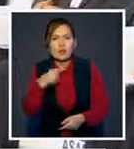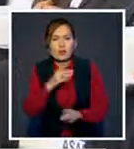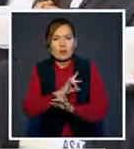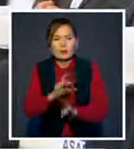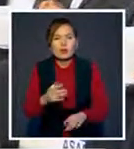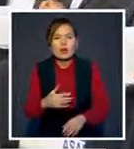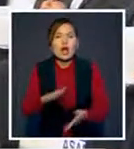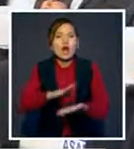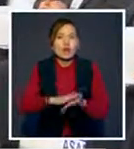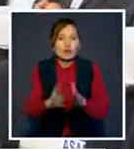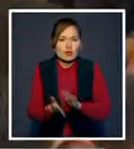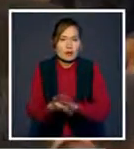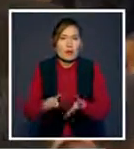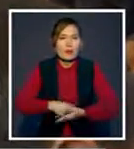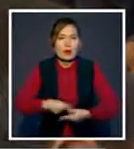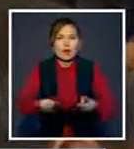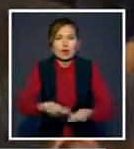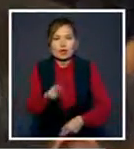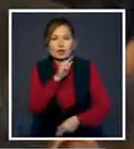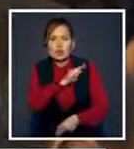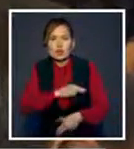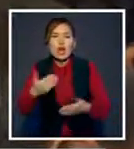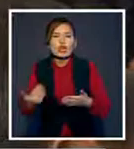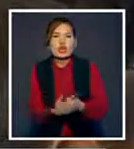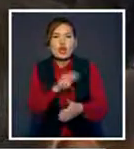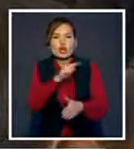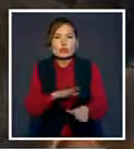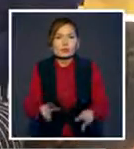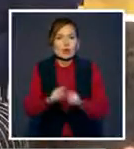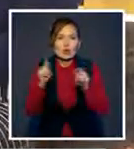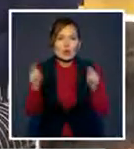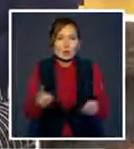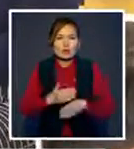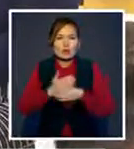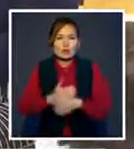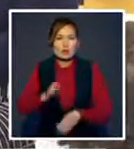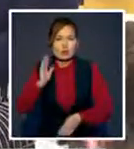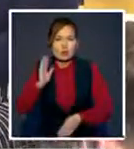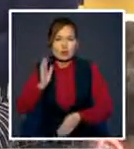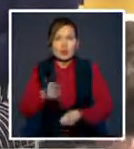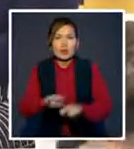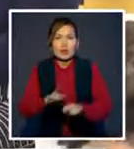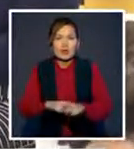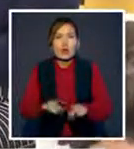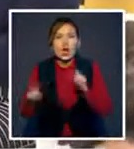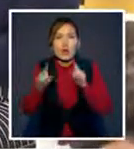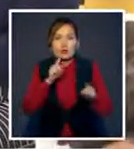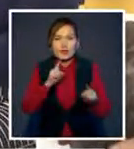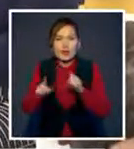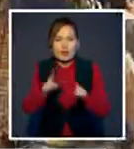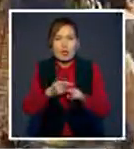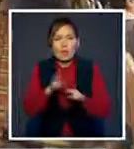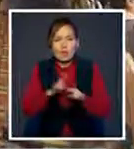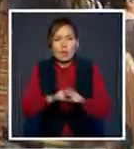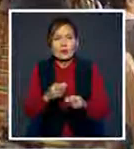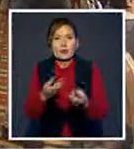жақты серіктестік қызмет сапасын арттырып, жаңа жұмыс орындарының пайда болуына септігін тигізді. Шара барысында пленарлық сессия отырысынан